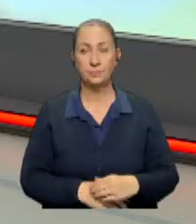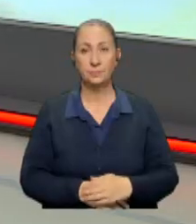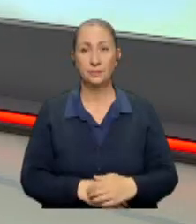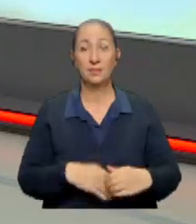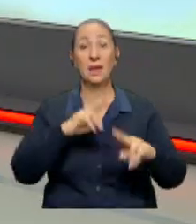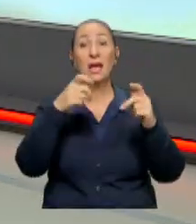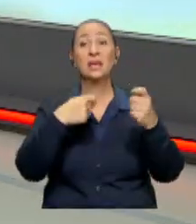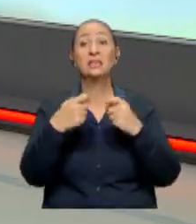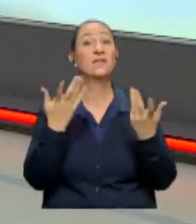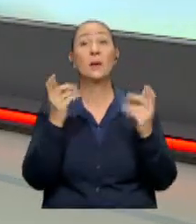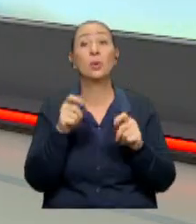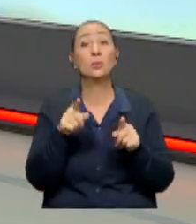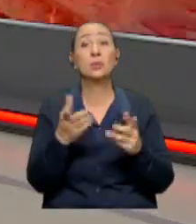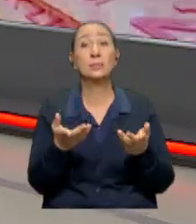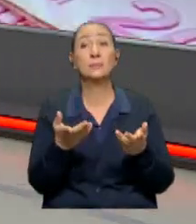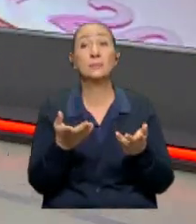Esnaf ne yapıyor bu durumda?